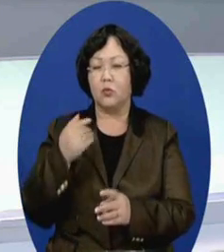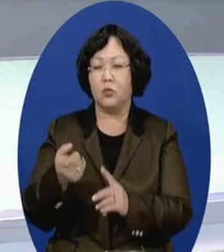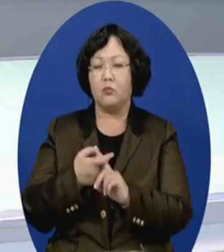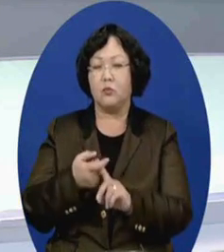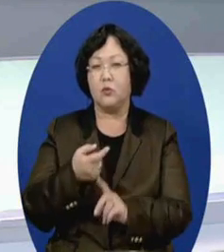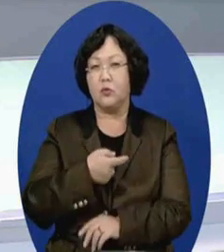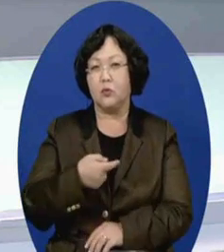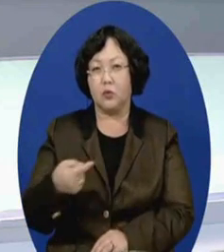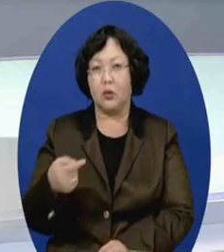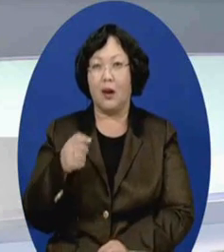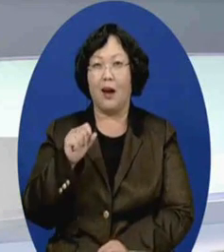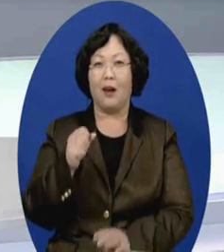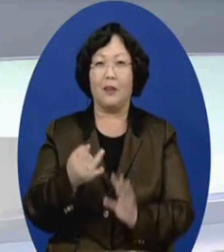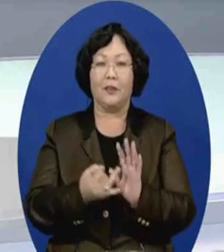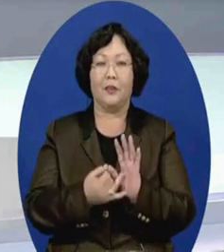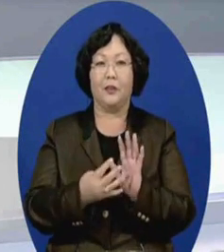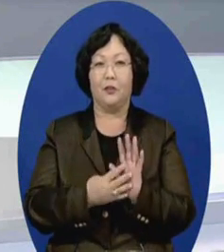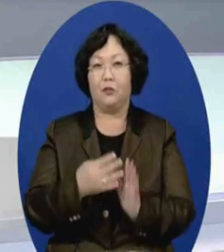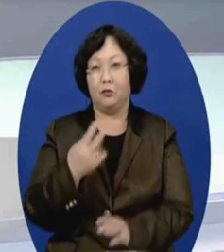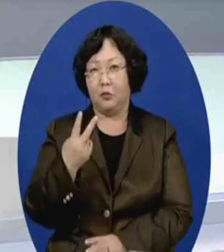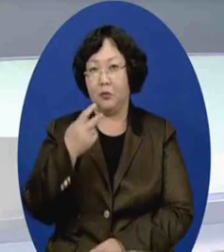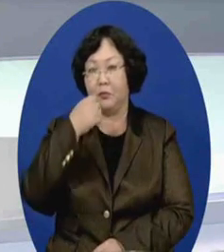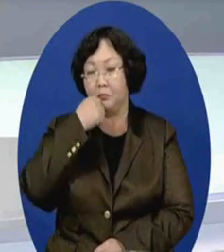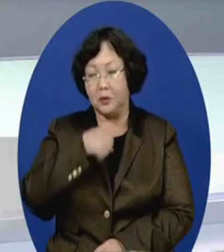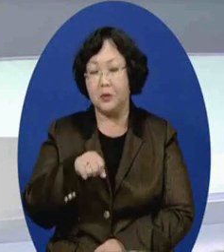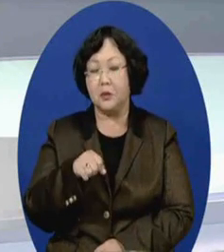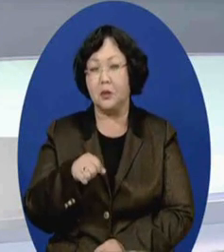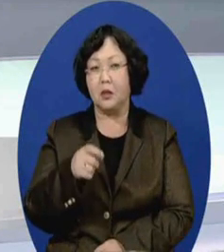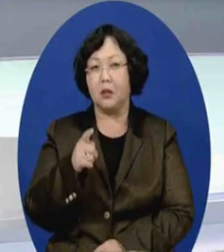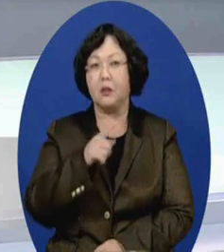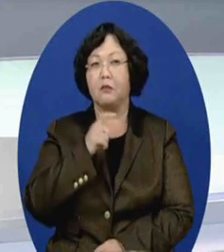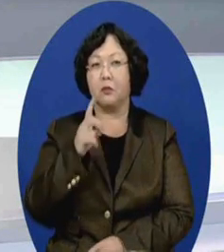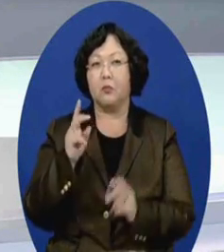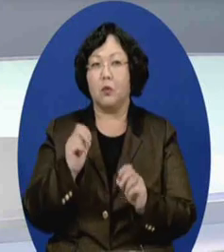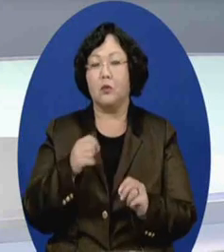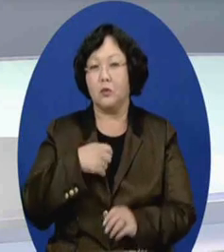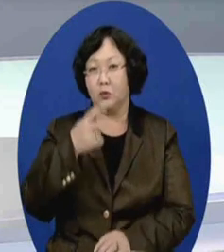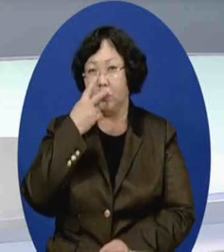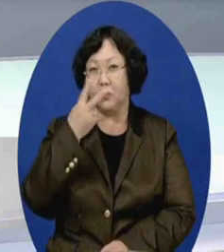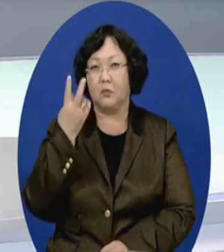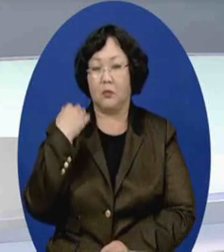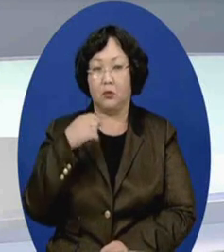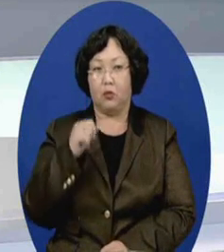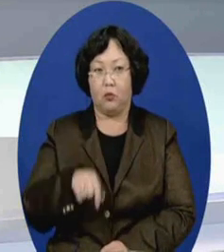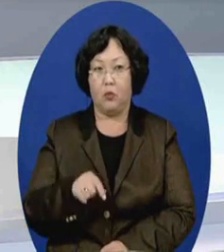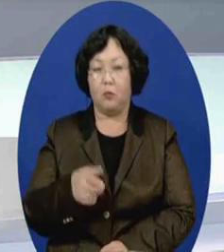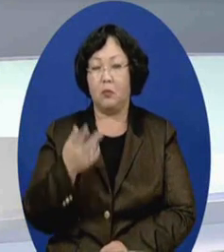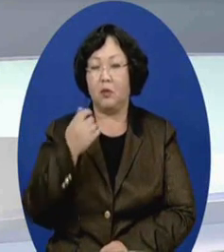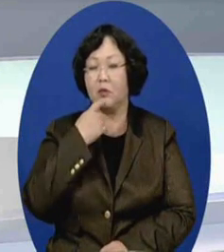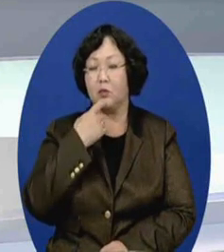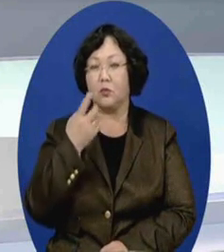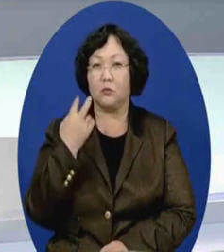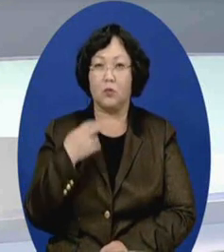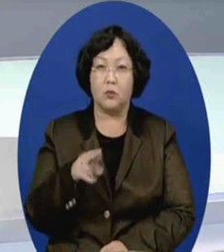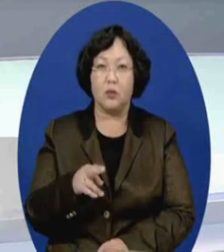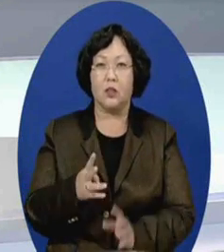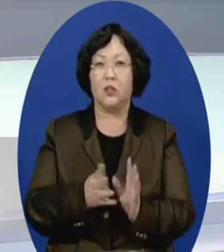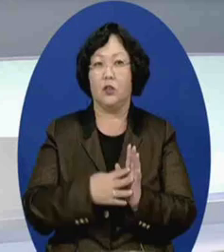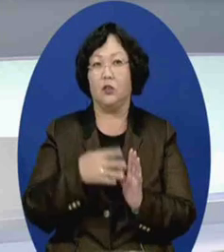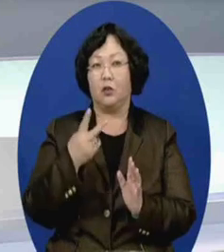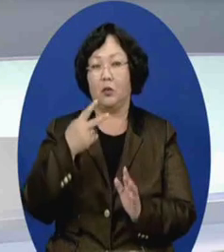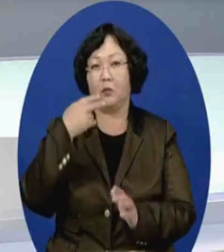7 хоногоос AE-92 шатхууны нийлүүлэлт хэвийн горимд шилжнэ гэж мэдээлж байсан боловч өнөөдөр байдал дээрдээгүй иргэд